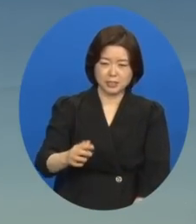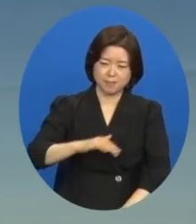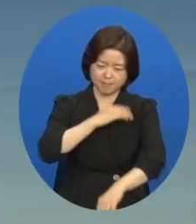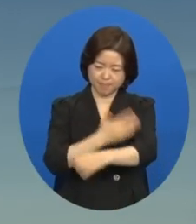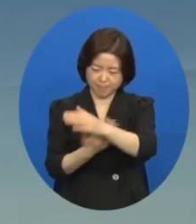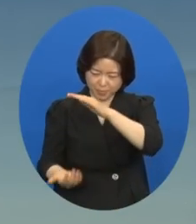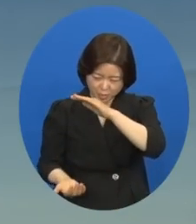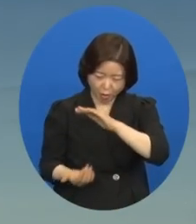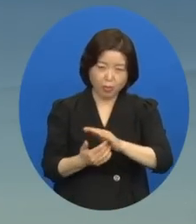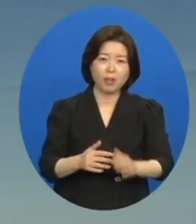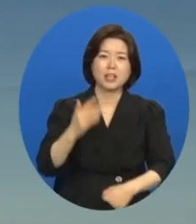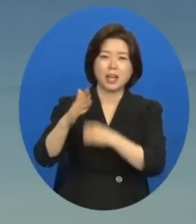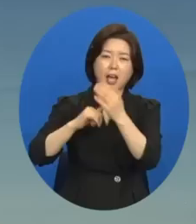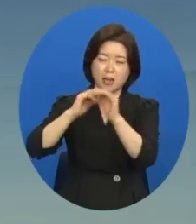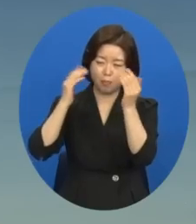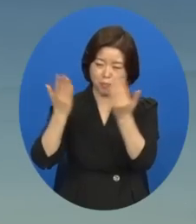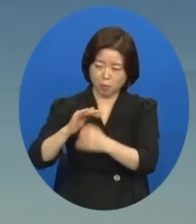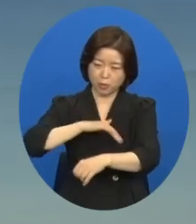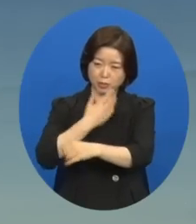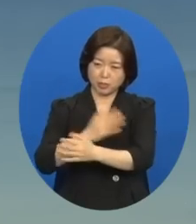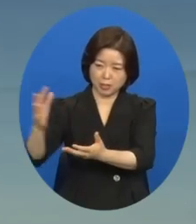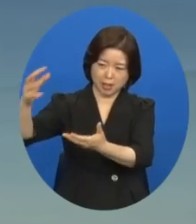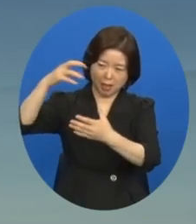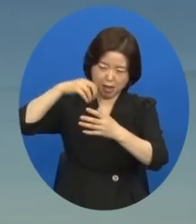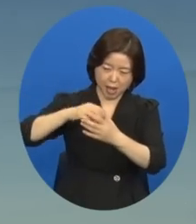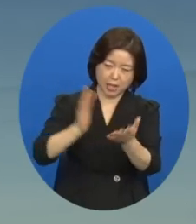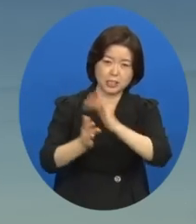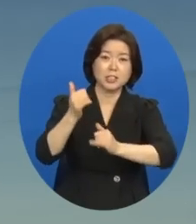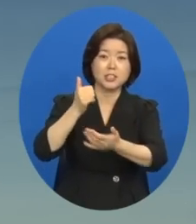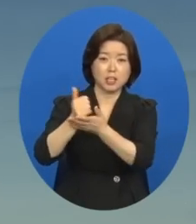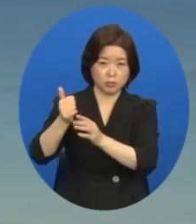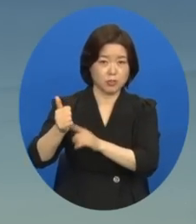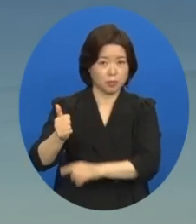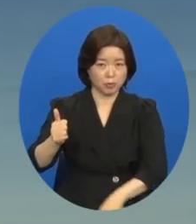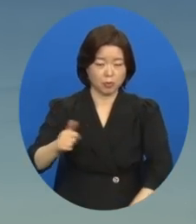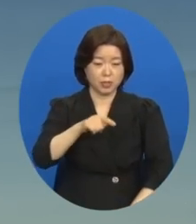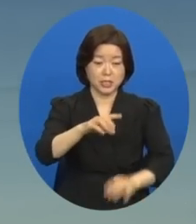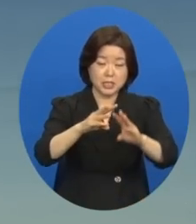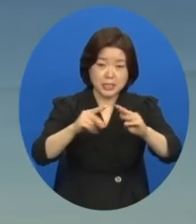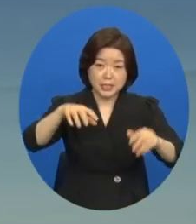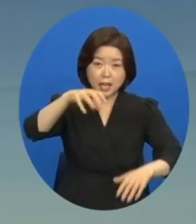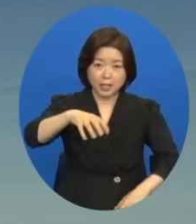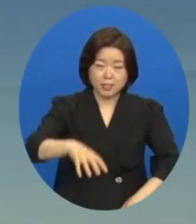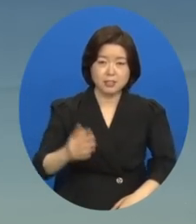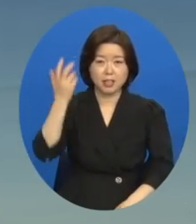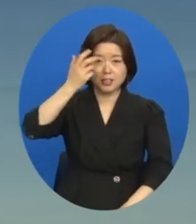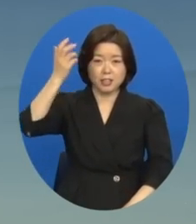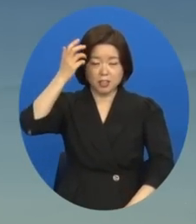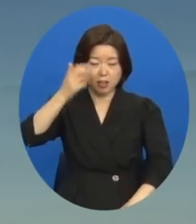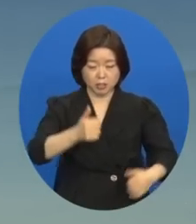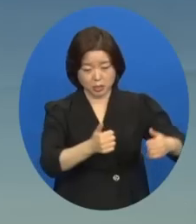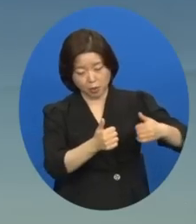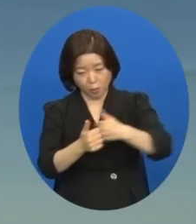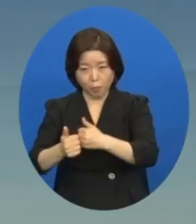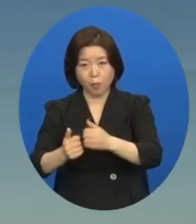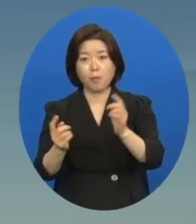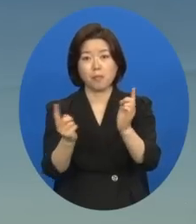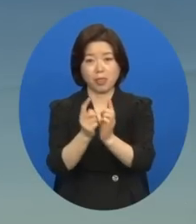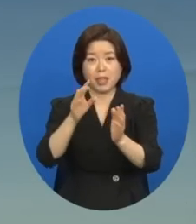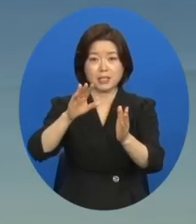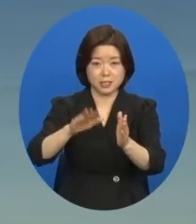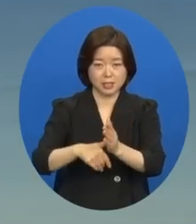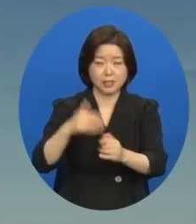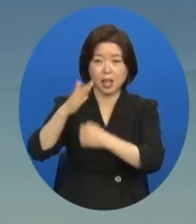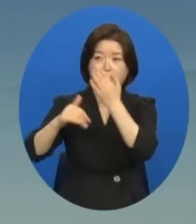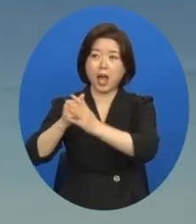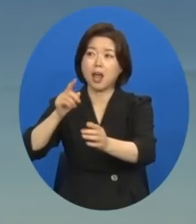전능하시고 하나님의 모든 능력을 가진 예수 그리스도께서도 이 땅에서 영적인 공격을 당하셨을 때